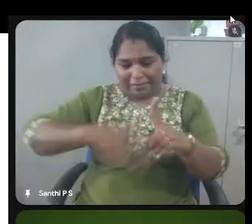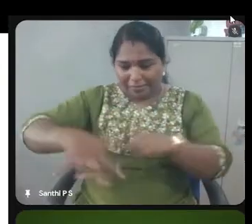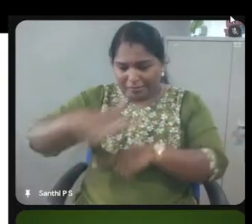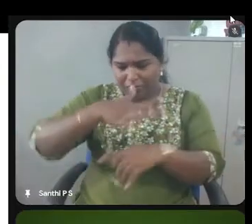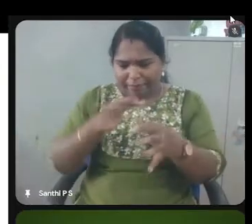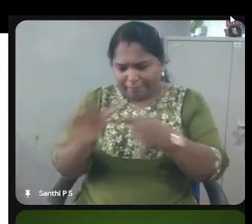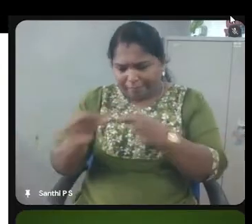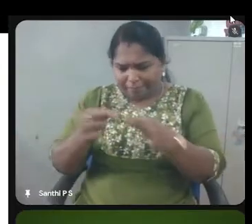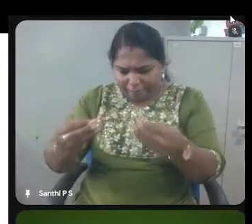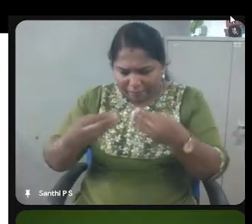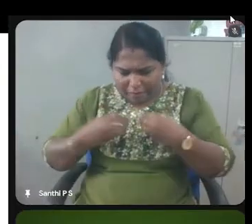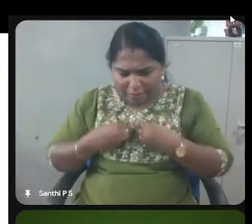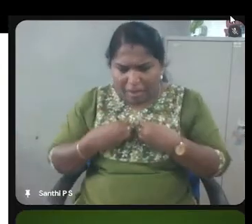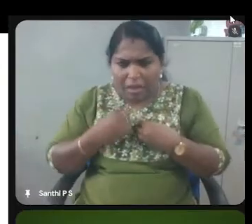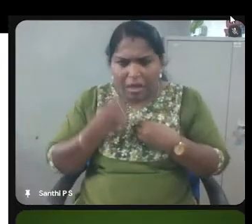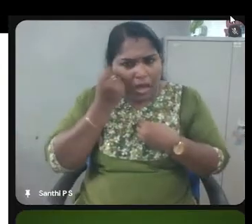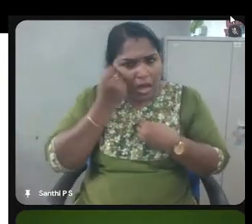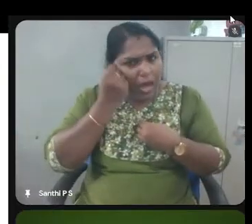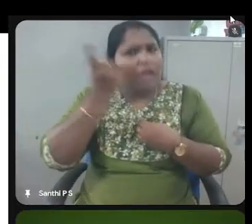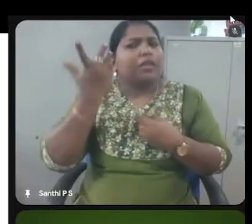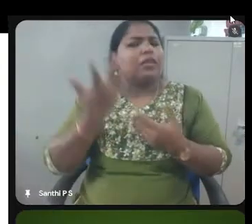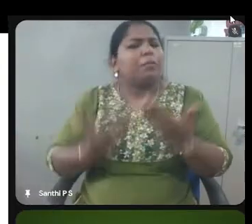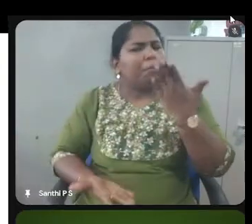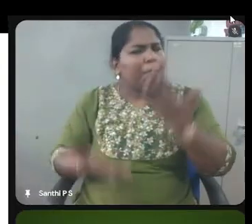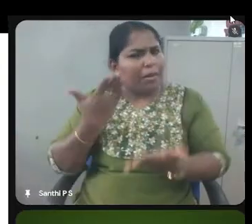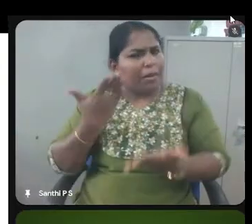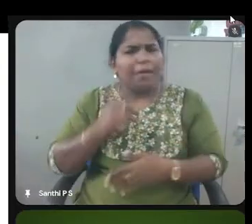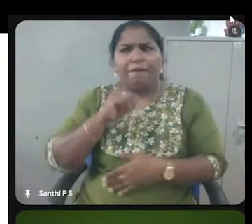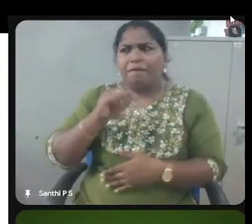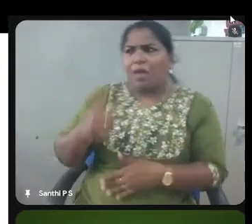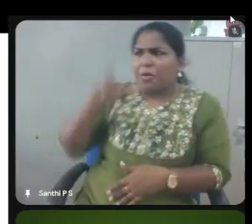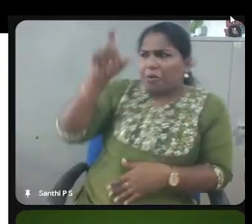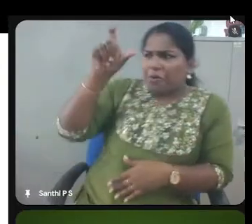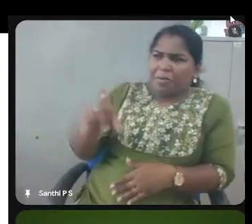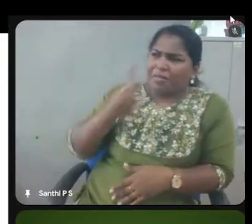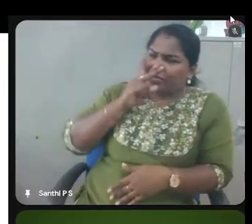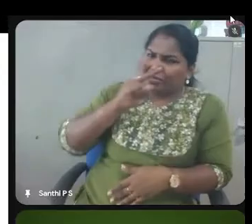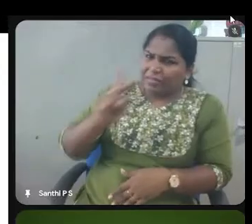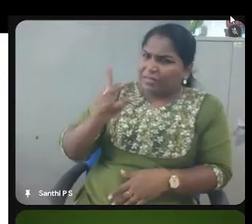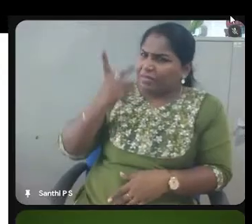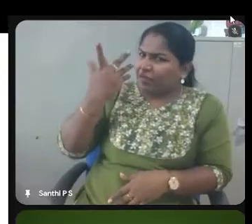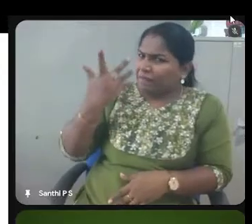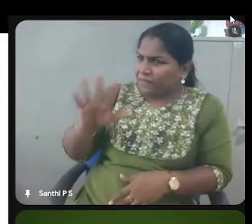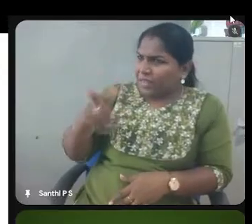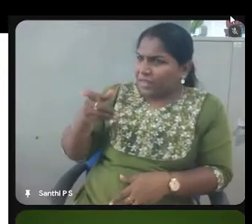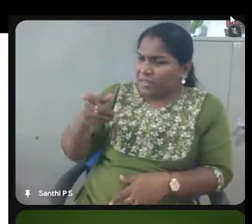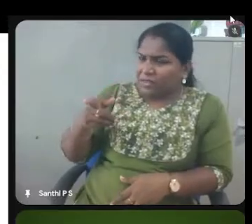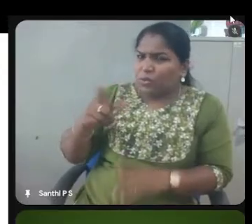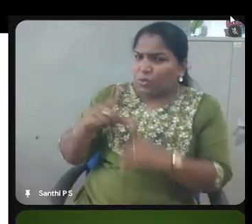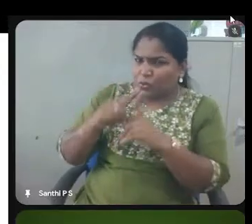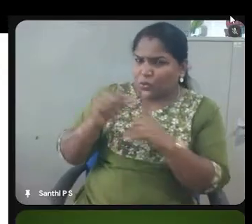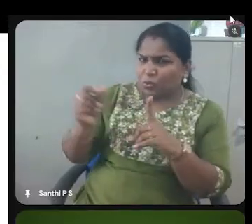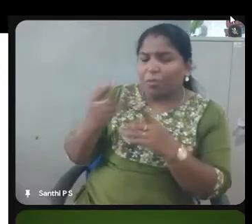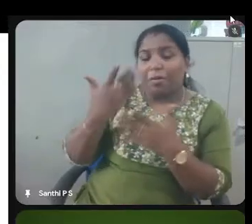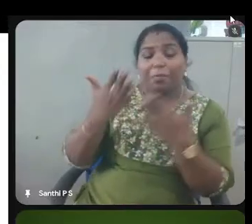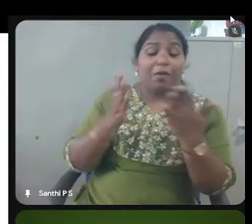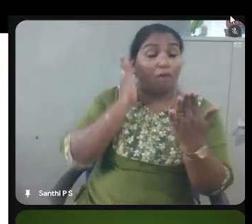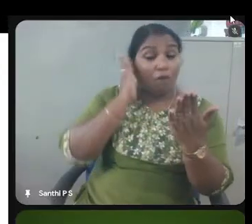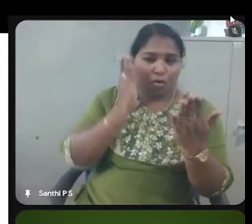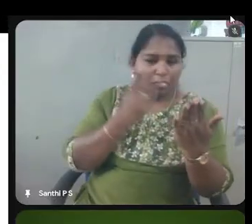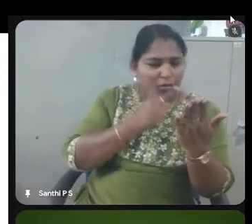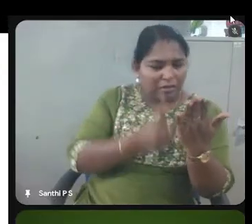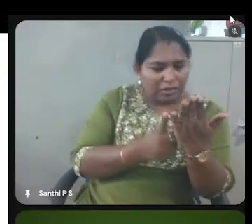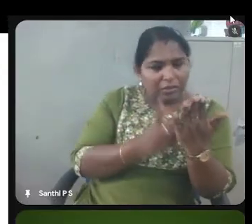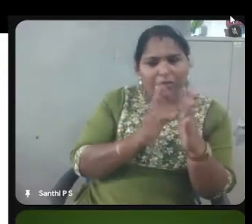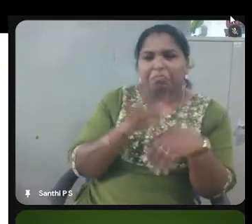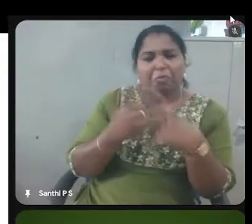ചിലപ്പം ഇത് വേറെ ആരെങ്കിലും ചെയ്തതും കണ്ടിട്ടുണ്ടായിരിക്കാം. അതൊരു മൊബൈൽ ഫോണിൽ നിന്ന് ചിലപ്പോൾ ഇത് പഠിച്ചിട്ടില്ലായിരിക്കാം.